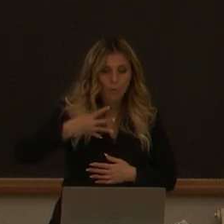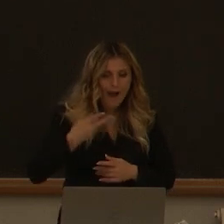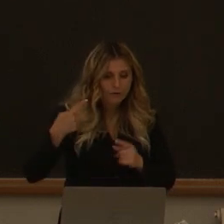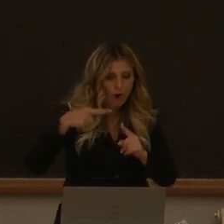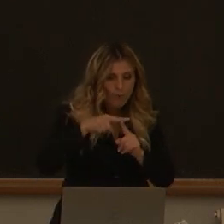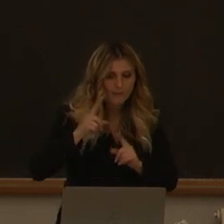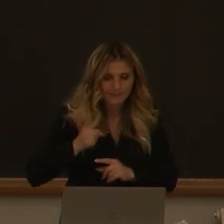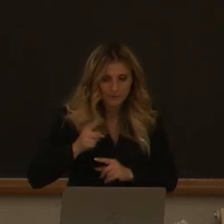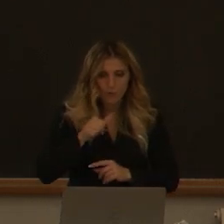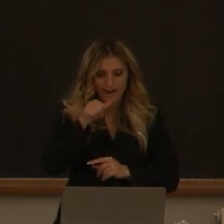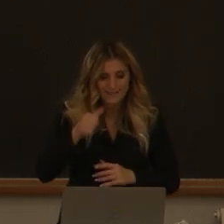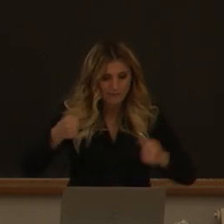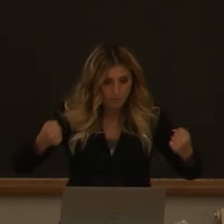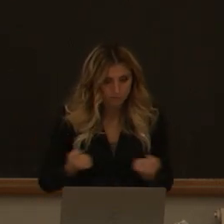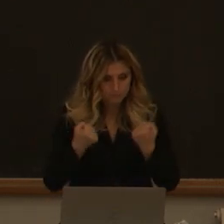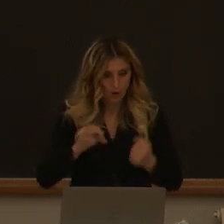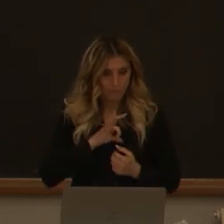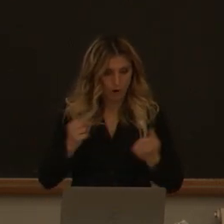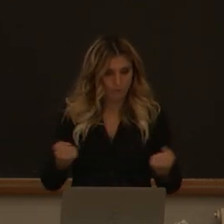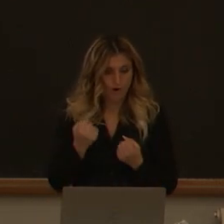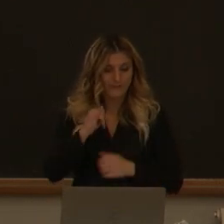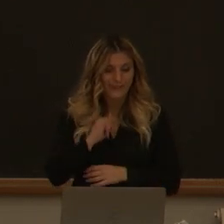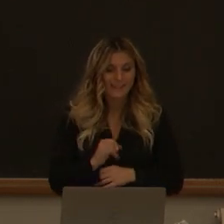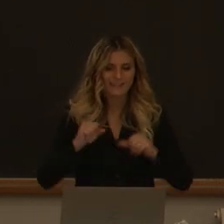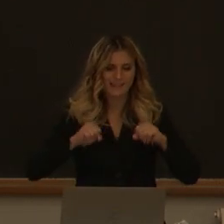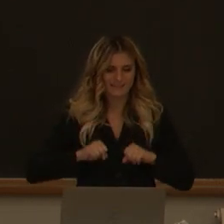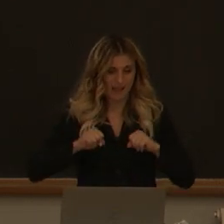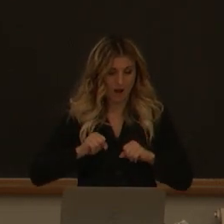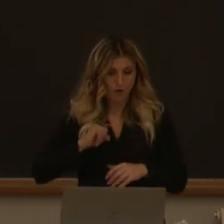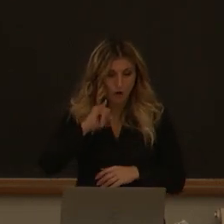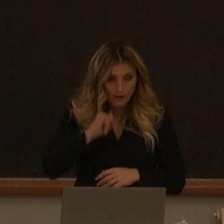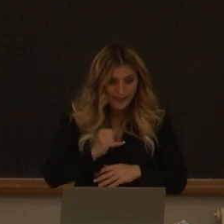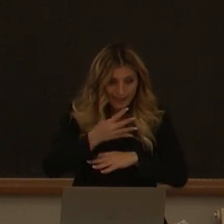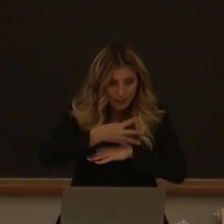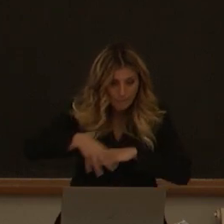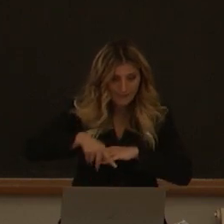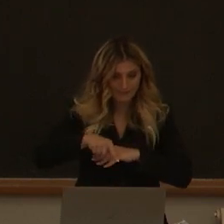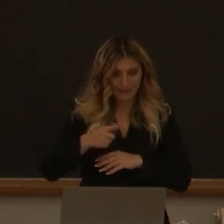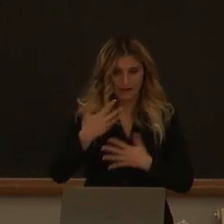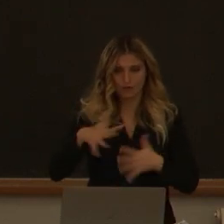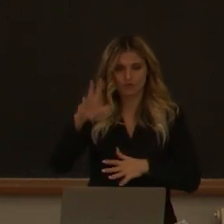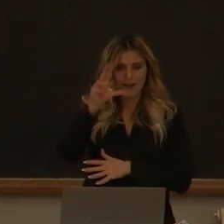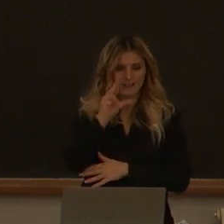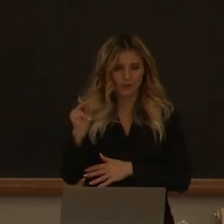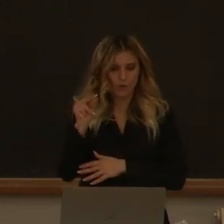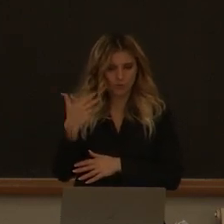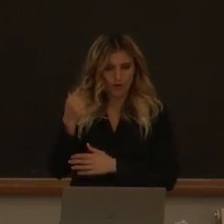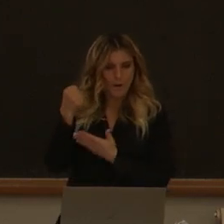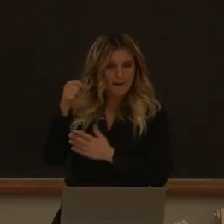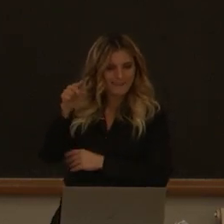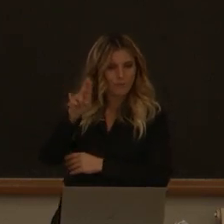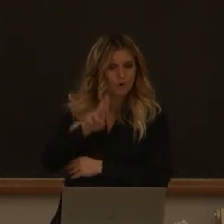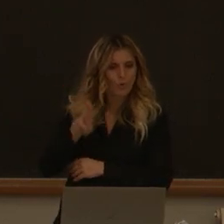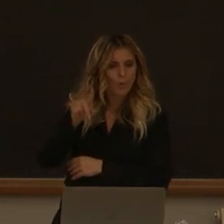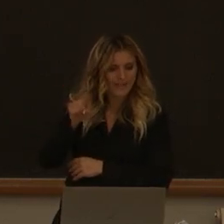promuovere l'adozione di una dieta sana e sostenibile. La dieta mediterranea di fatto è riconosciuta come patrimonio dell'UNESCO